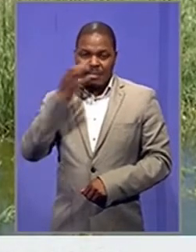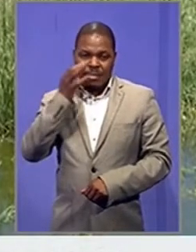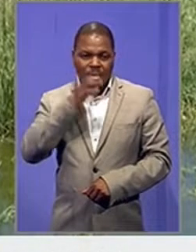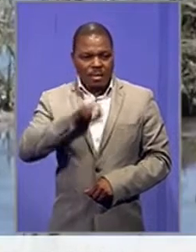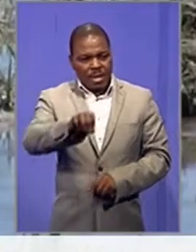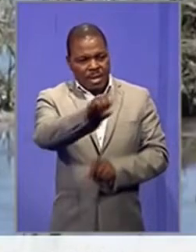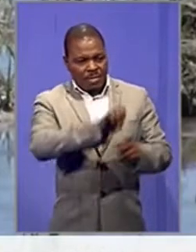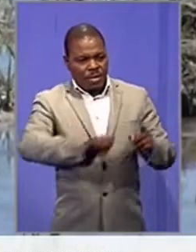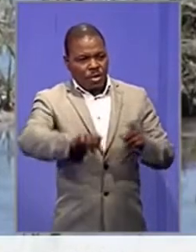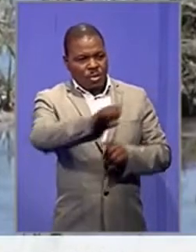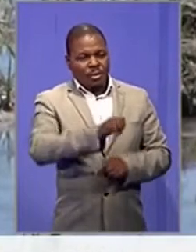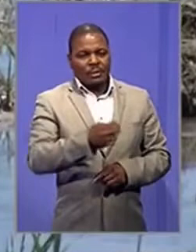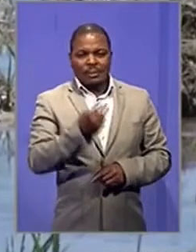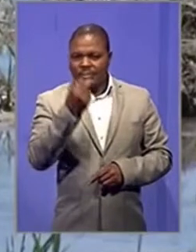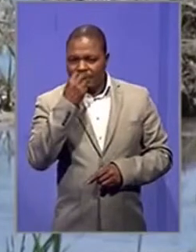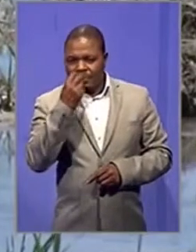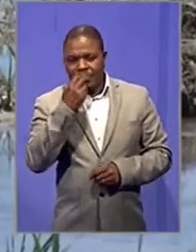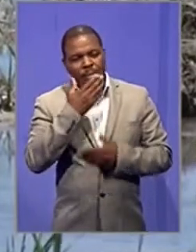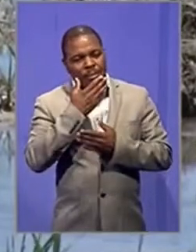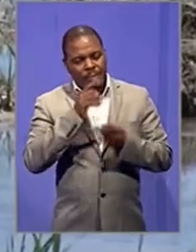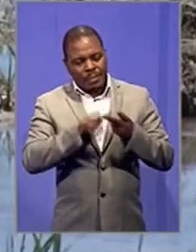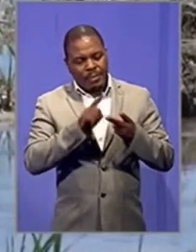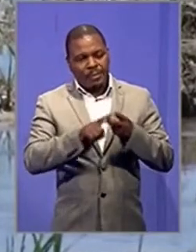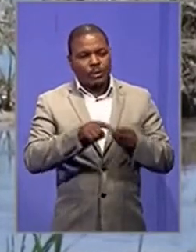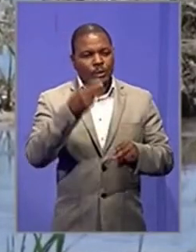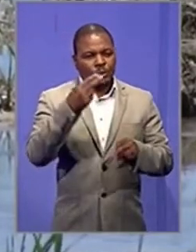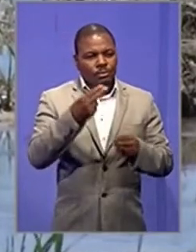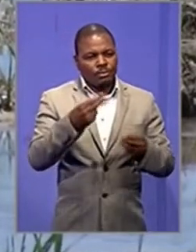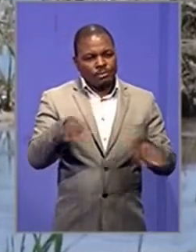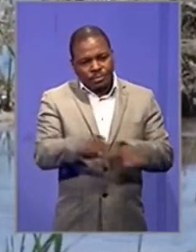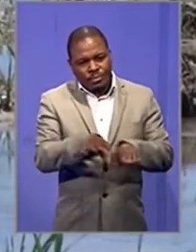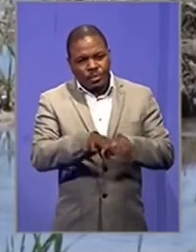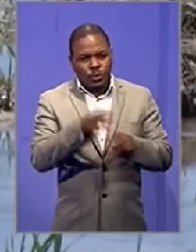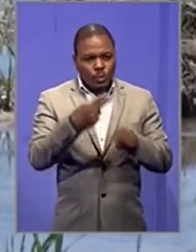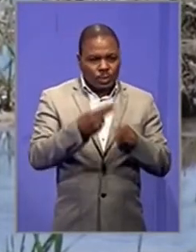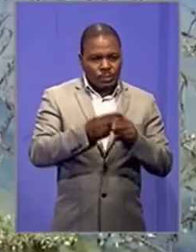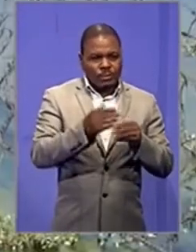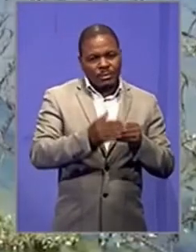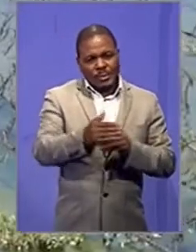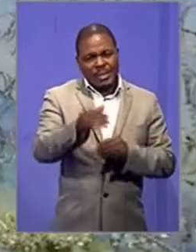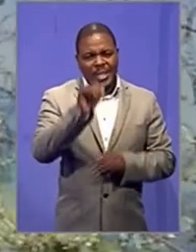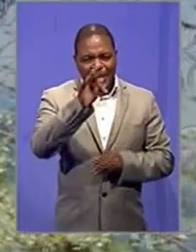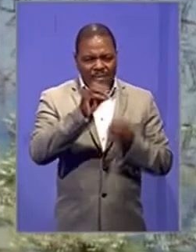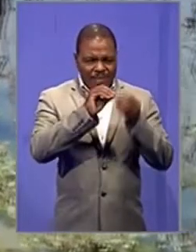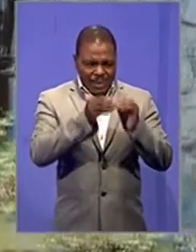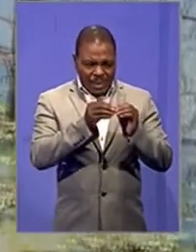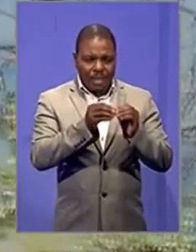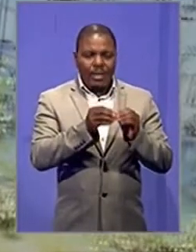e senang monkgo le dikgwerekgwere tsa lešwe mo mebileng e ka nna mpho e ntle ya